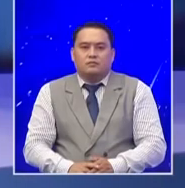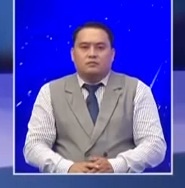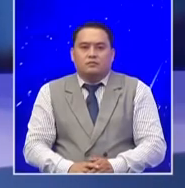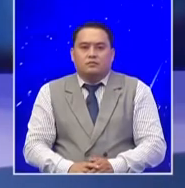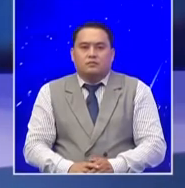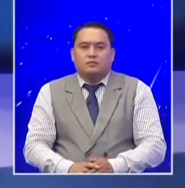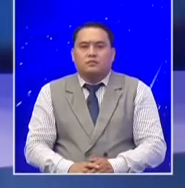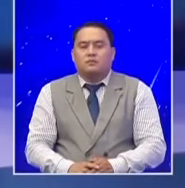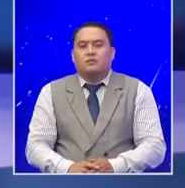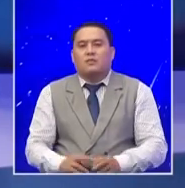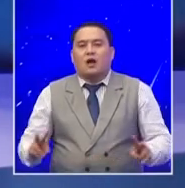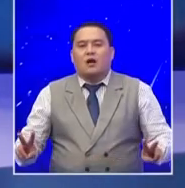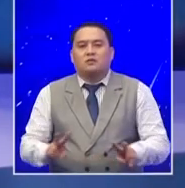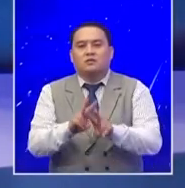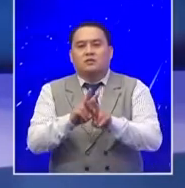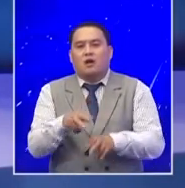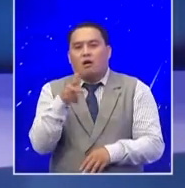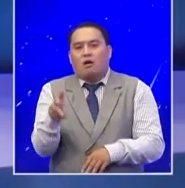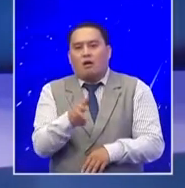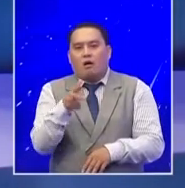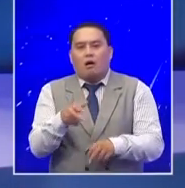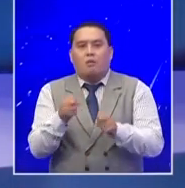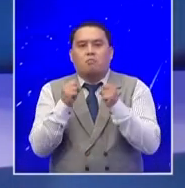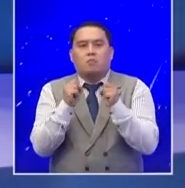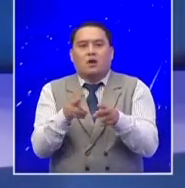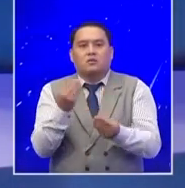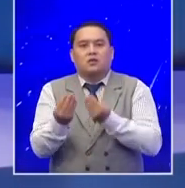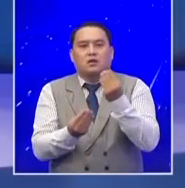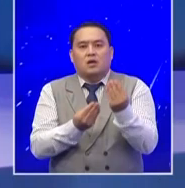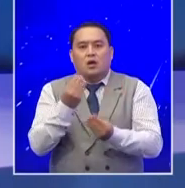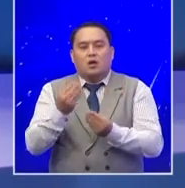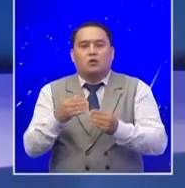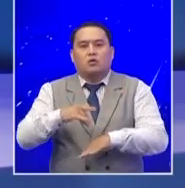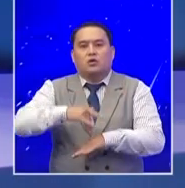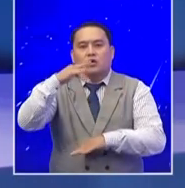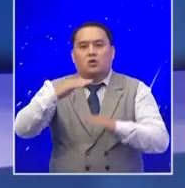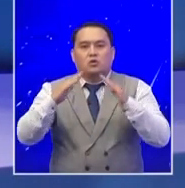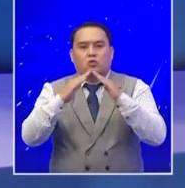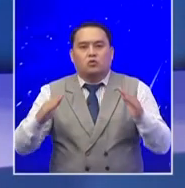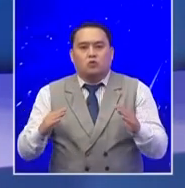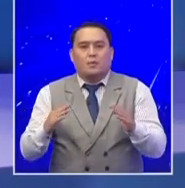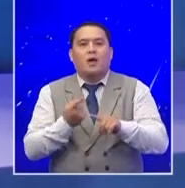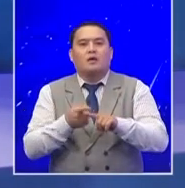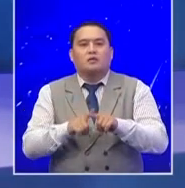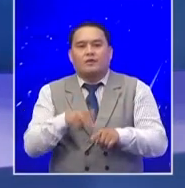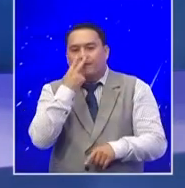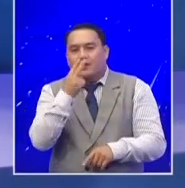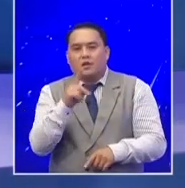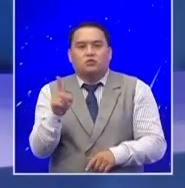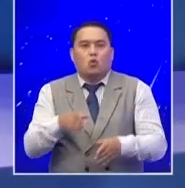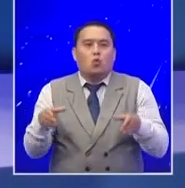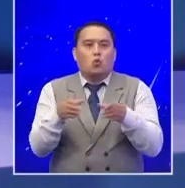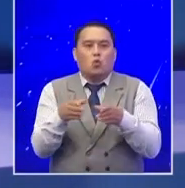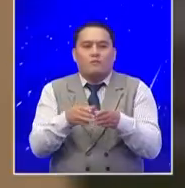Столичный житель снял на камеру мобильного телефона опасные игры детей на крыше паркинга одного из жилых комплексов. На кадрах видно, как